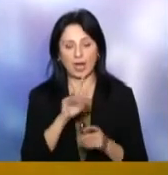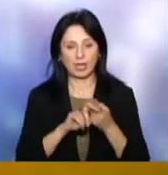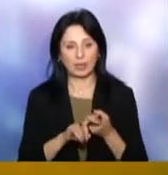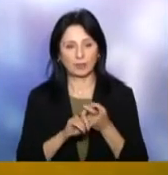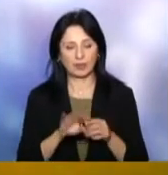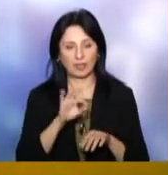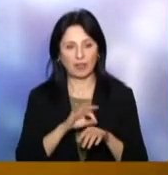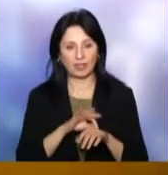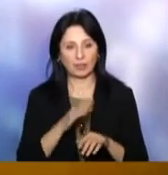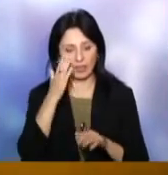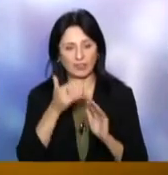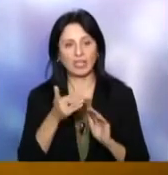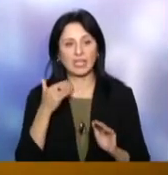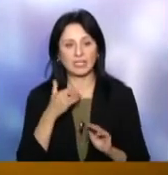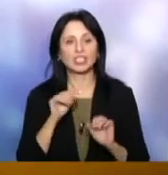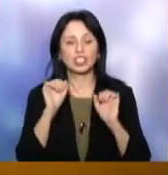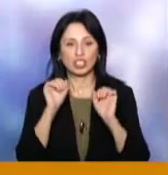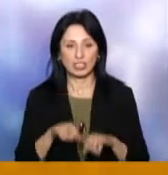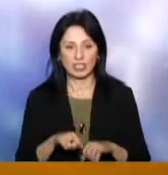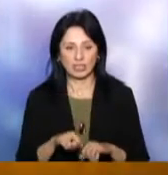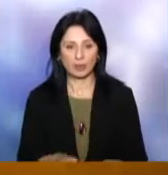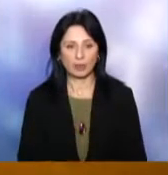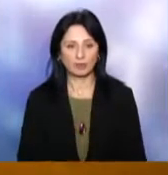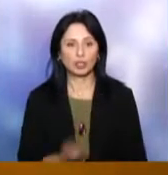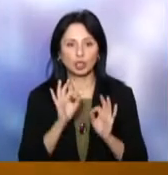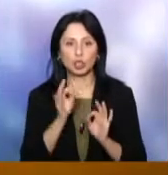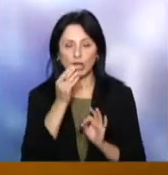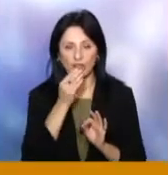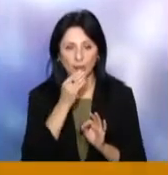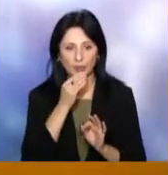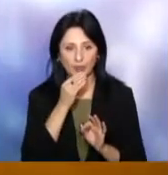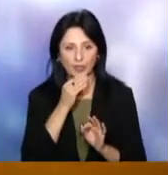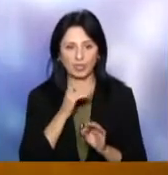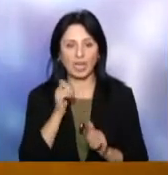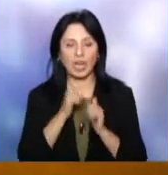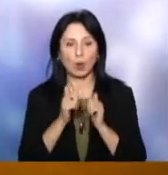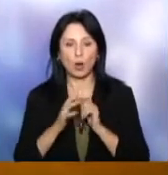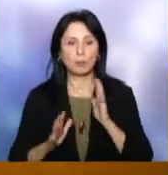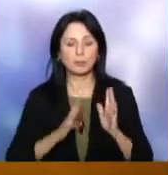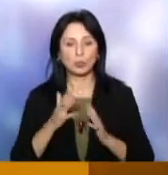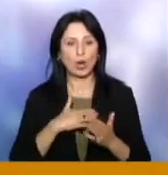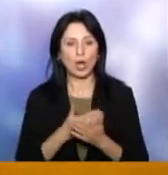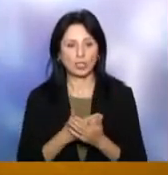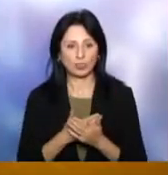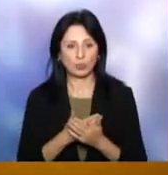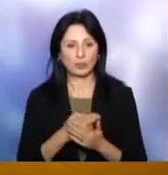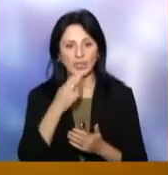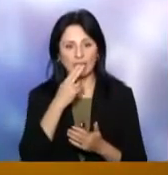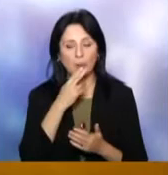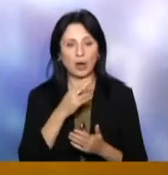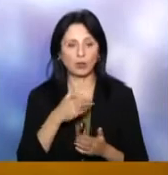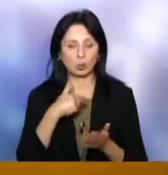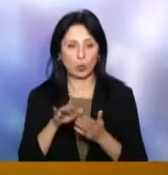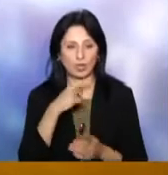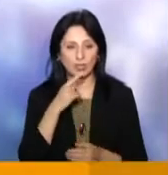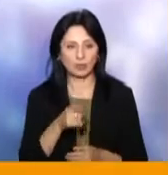არაგადამდებ დაავადებათა თავიდან აცილება შესაძლებელია სწორი კვებით, რეგულარული ფიზიკური აქტივობით, თამბაქოზე